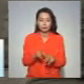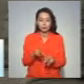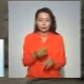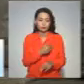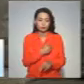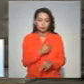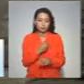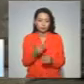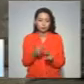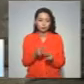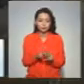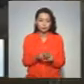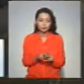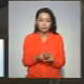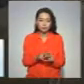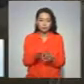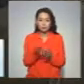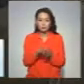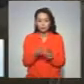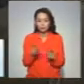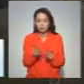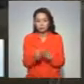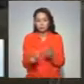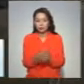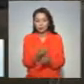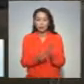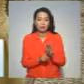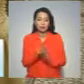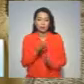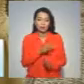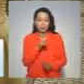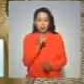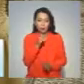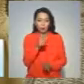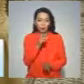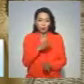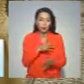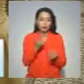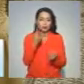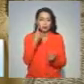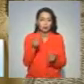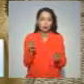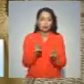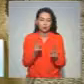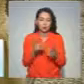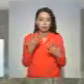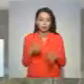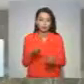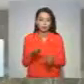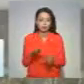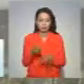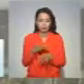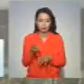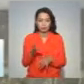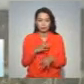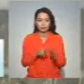главной целью было поскорее выйти из лечебницы и снова начать употреблять. Сейчас уверяет, что твердо решил завязать. Я